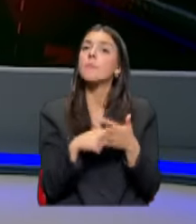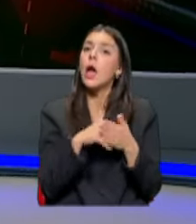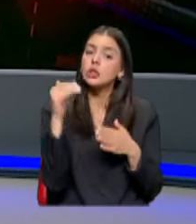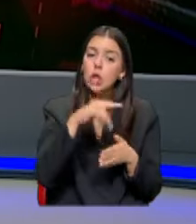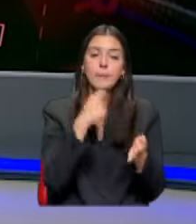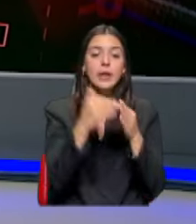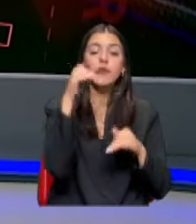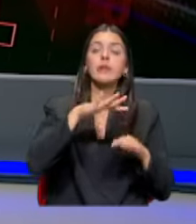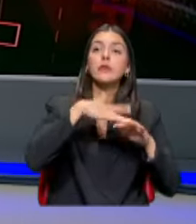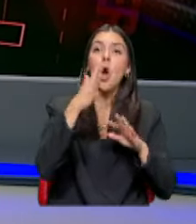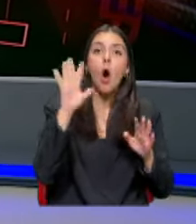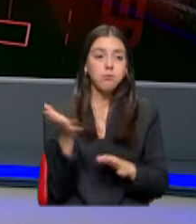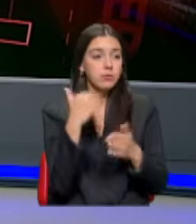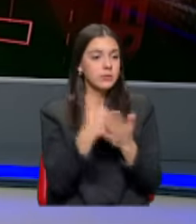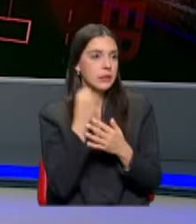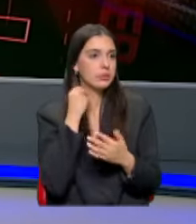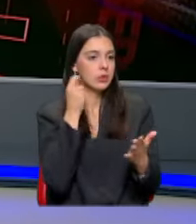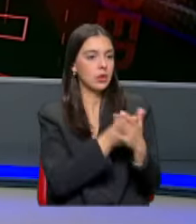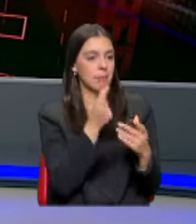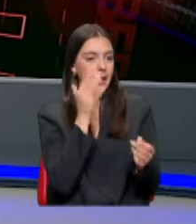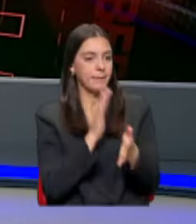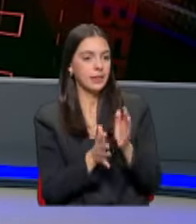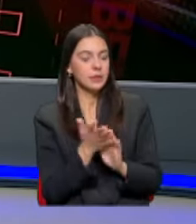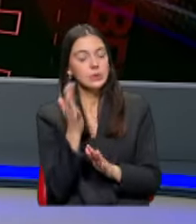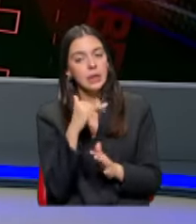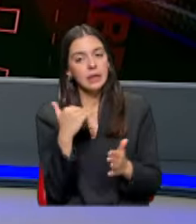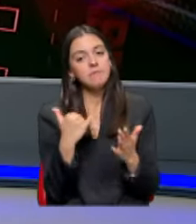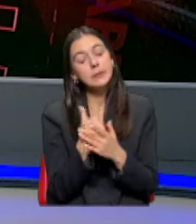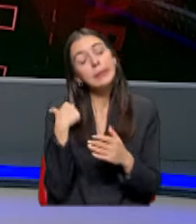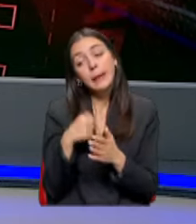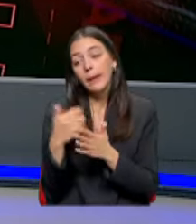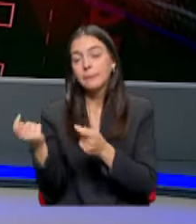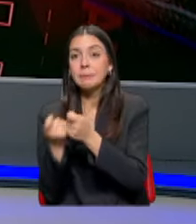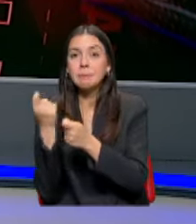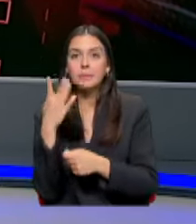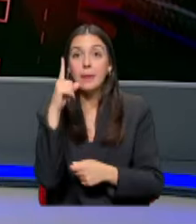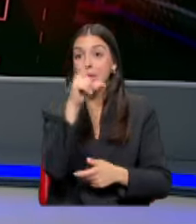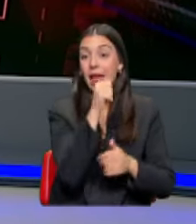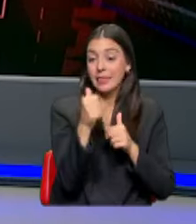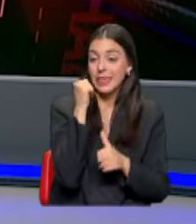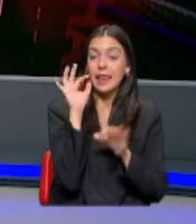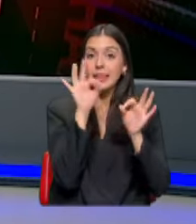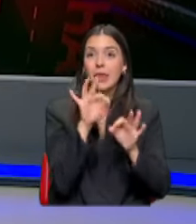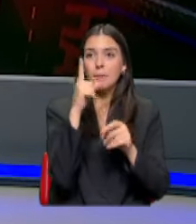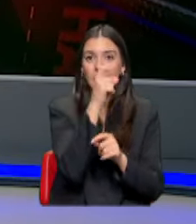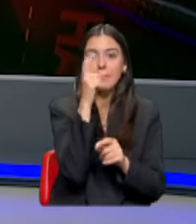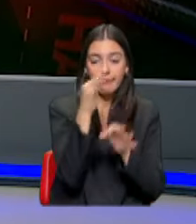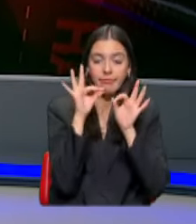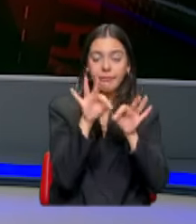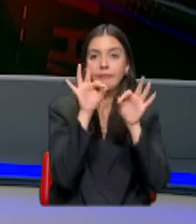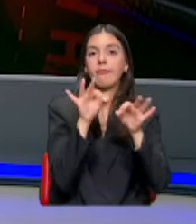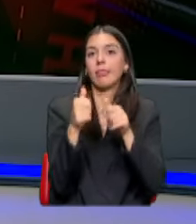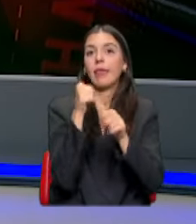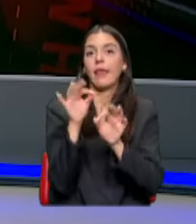Maaş geldikten sonra hop kredi kartına gidiyor. Para bitti. Sonra kredi kartından harcanıyor. Bir ay geriden geliyoruz sürekli. Bir ay geriden